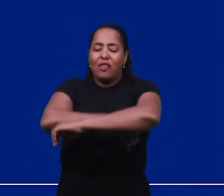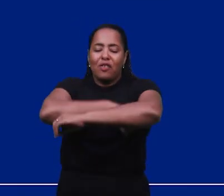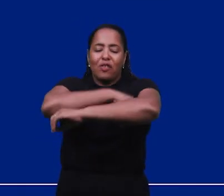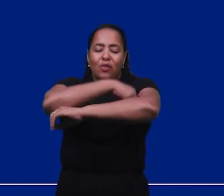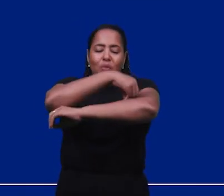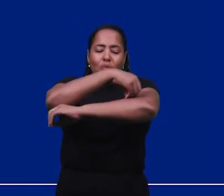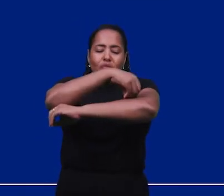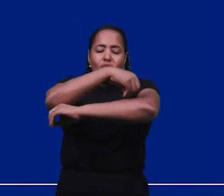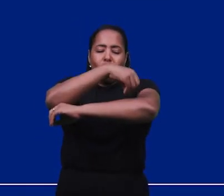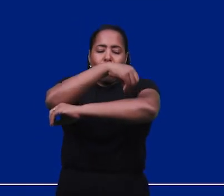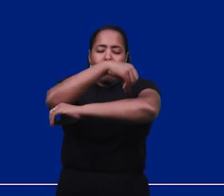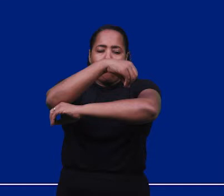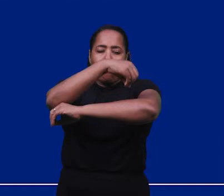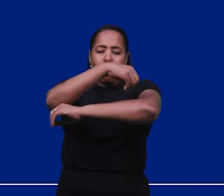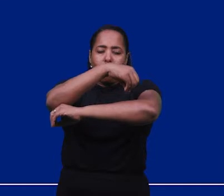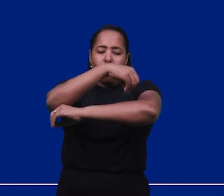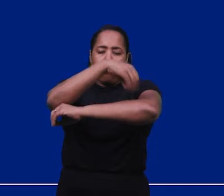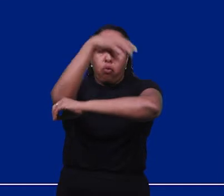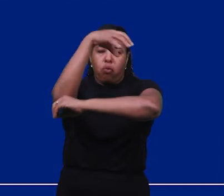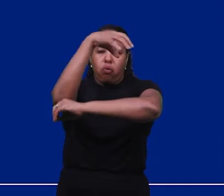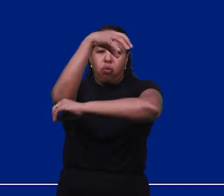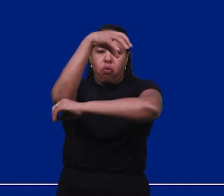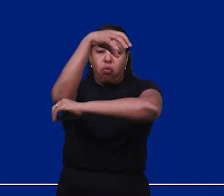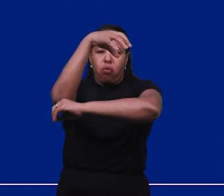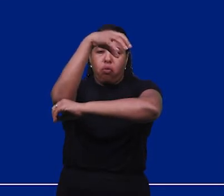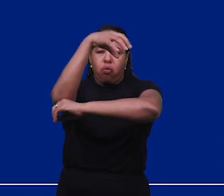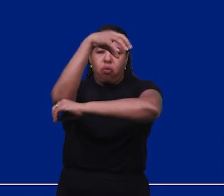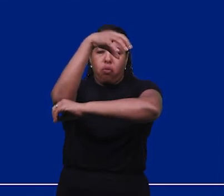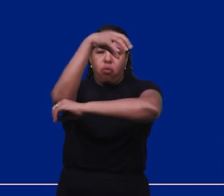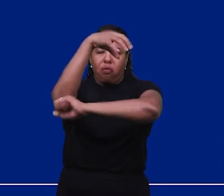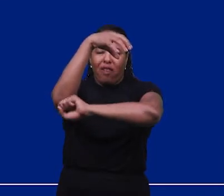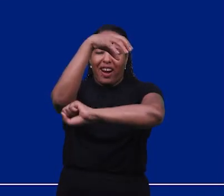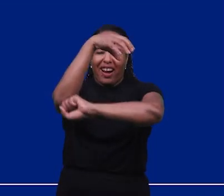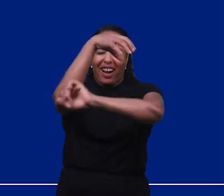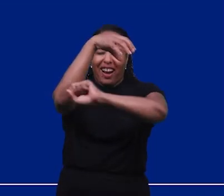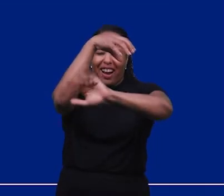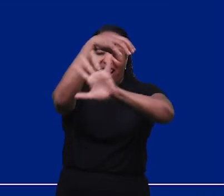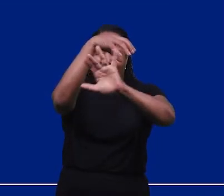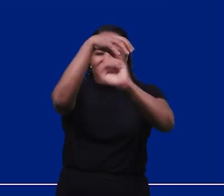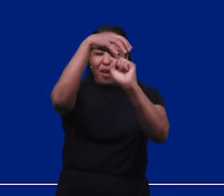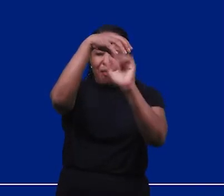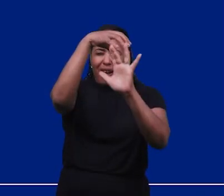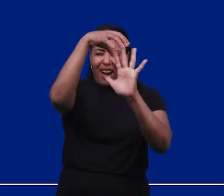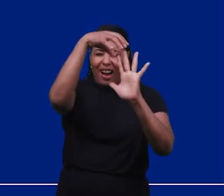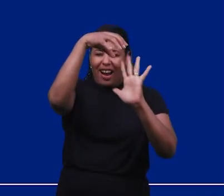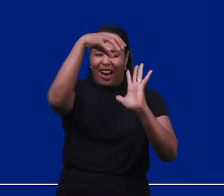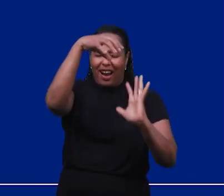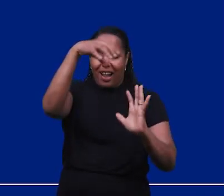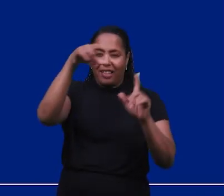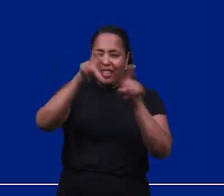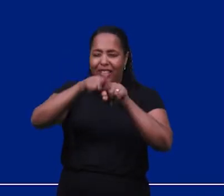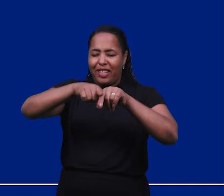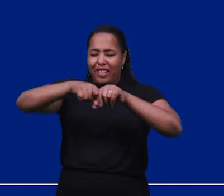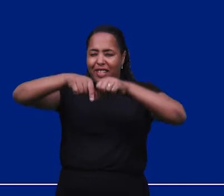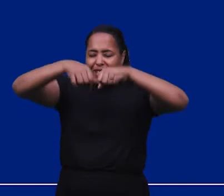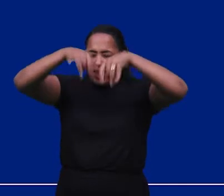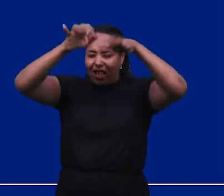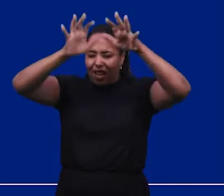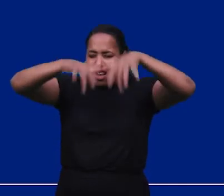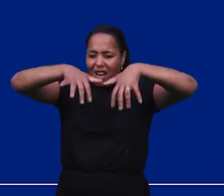il sera comme la lumière du matin, quand le soleil se lève, son nuage, comme par son resplendeur et par la